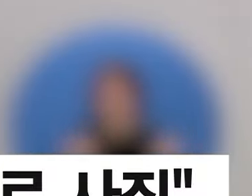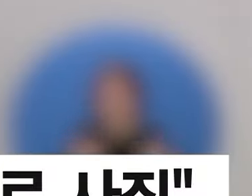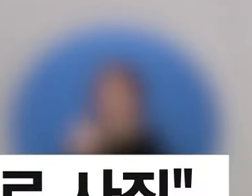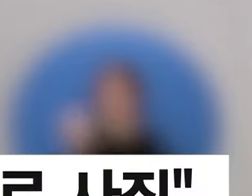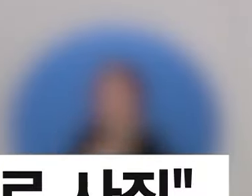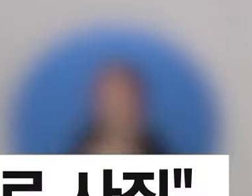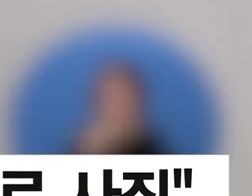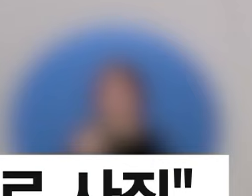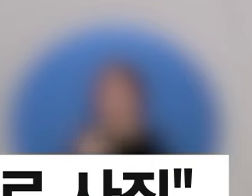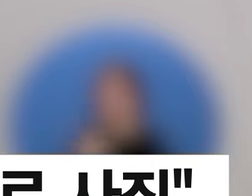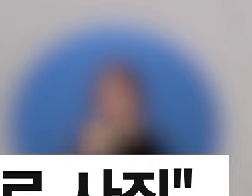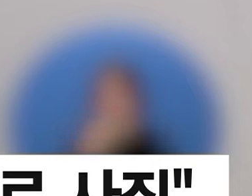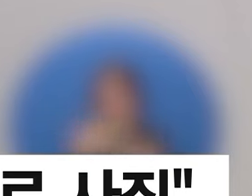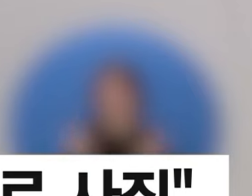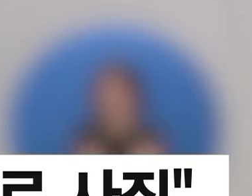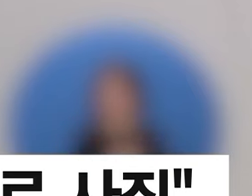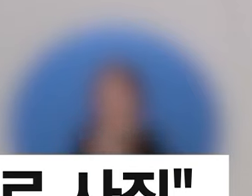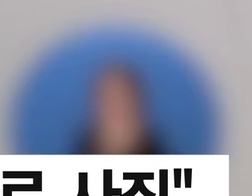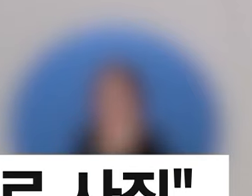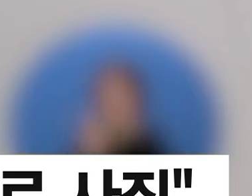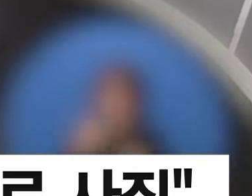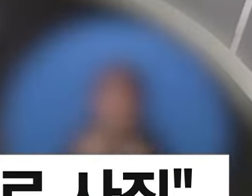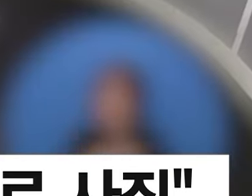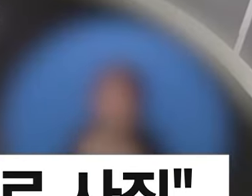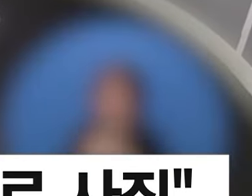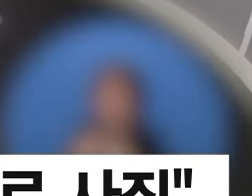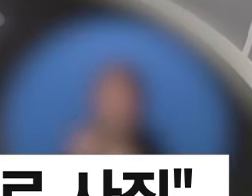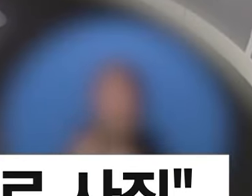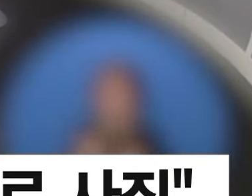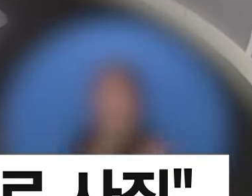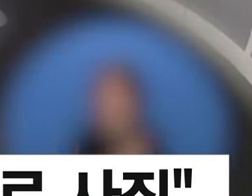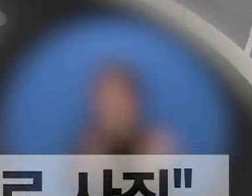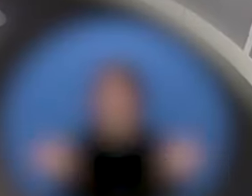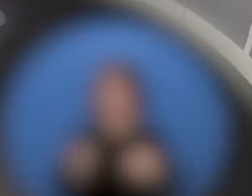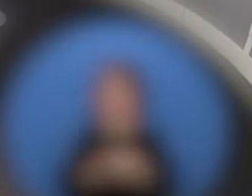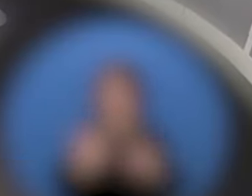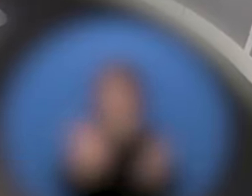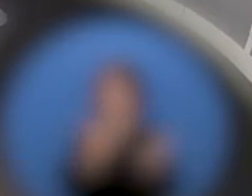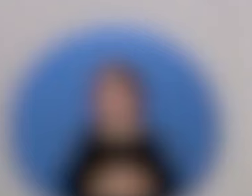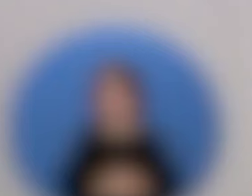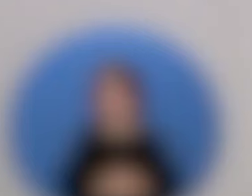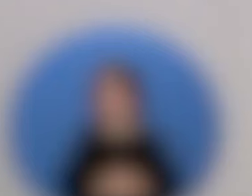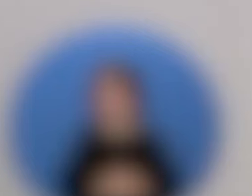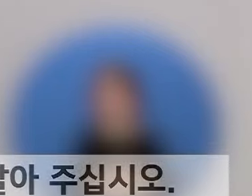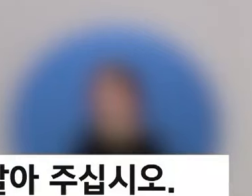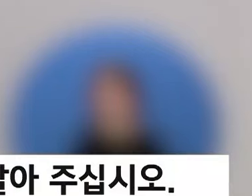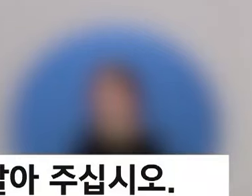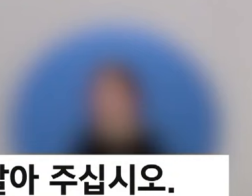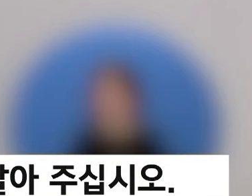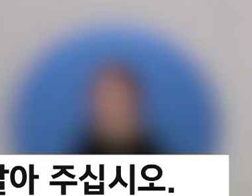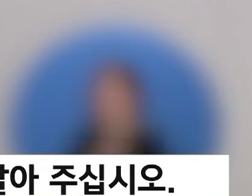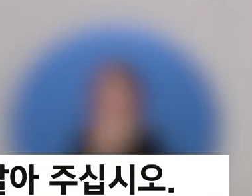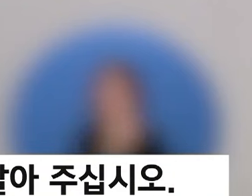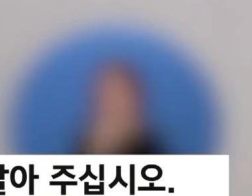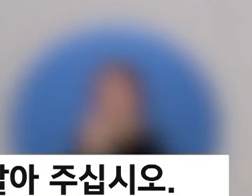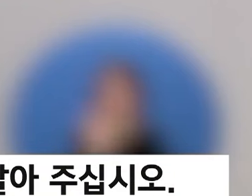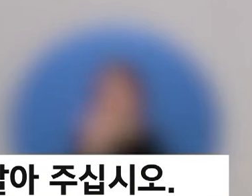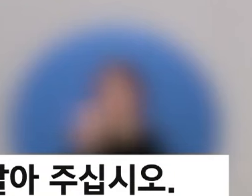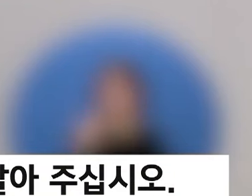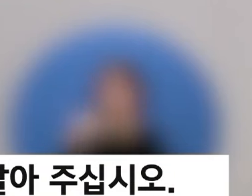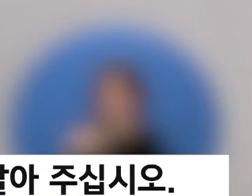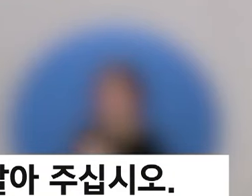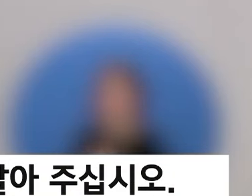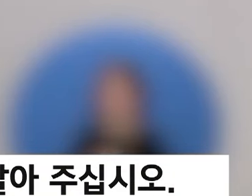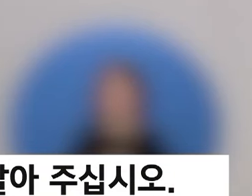거듭 사과하면서도 정권 심판론을 내세우며 국면 전환을 시도했습니다. 양문석이